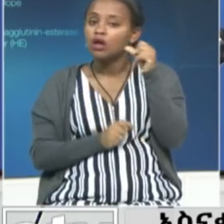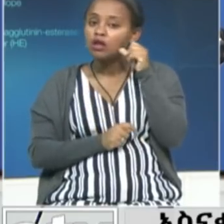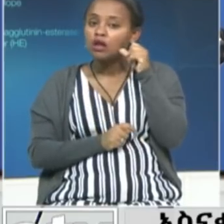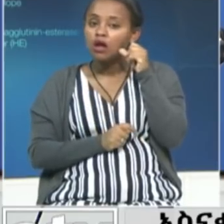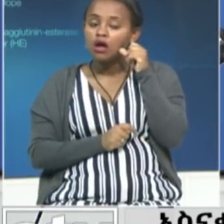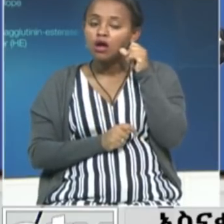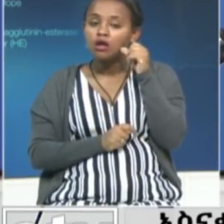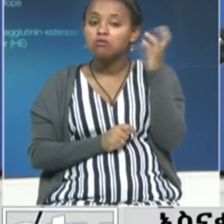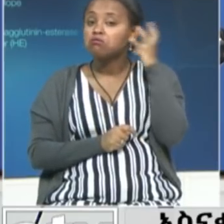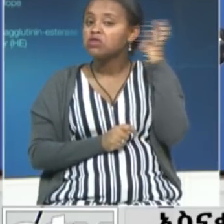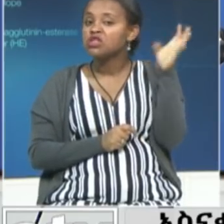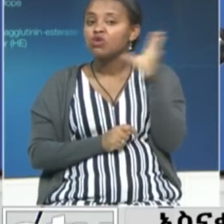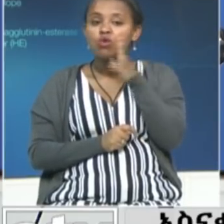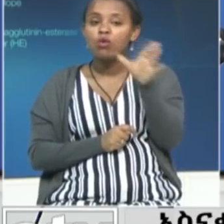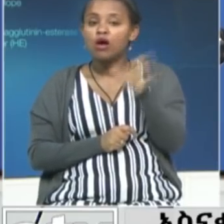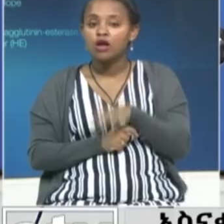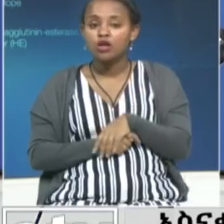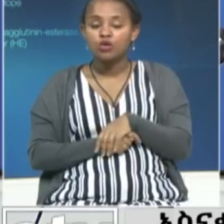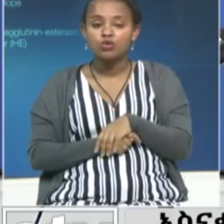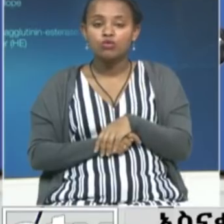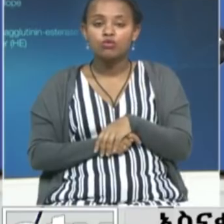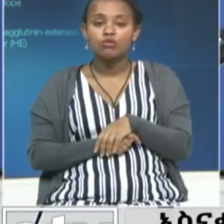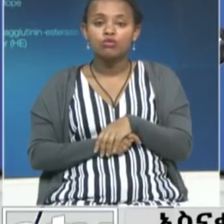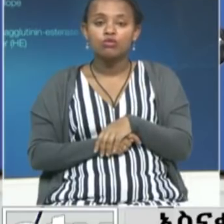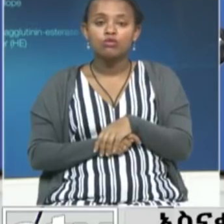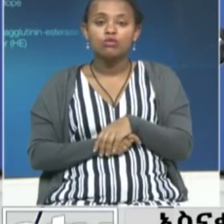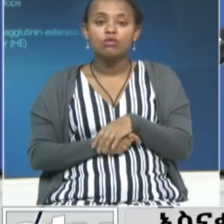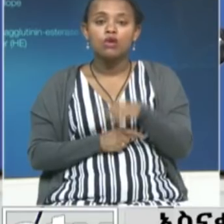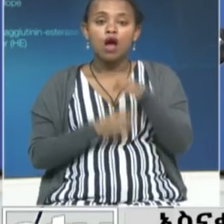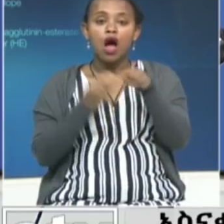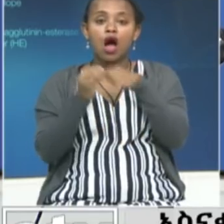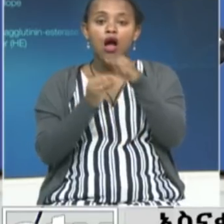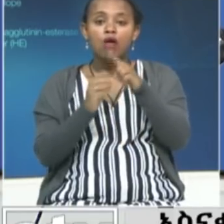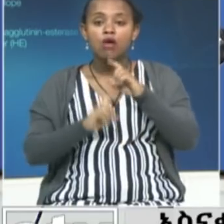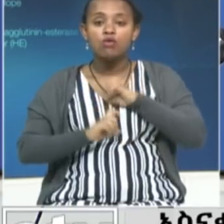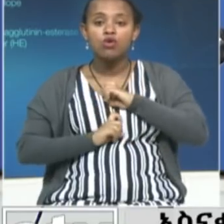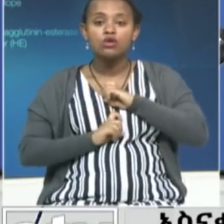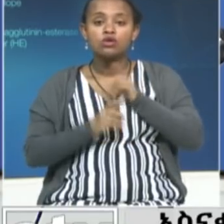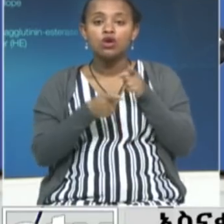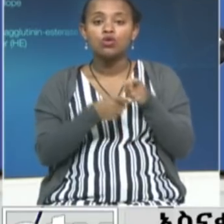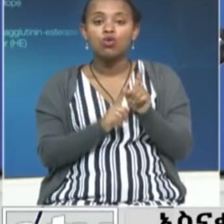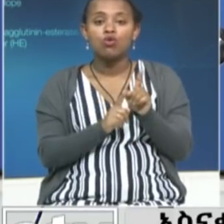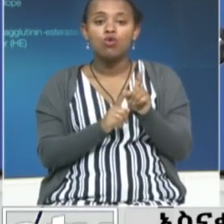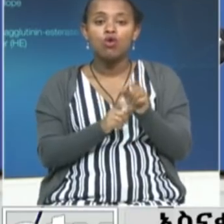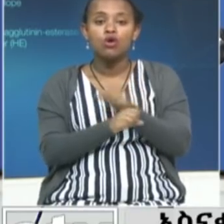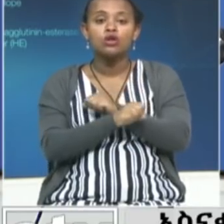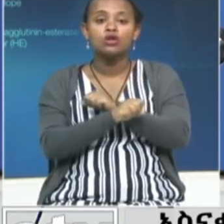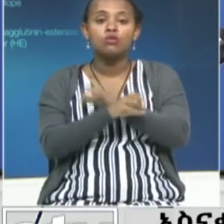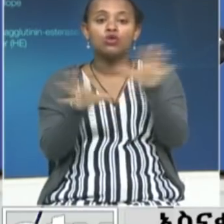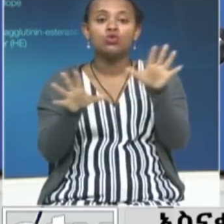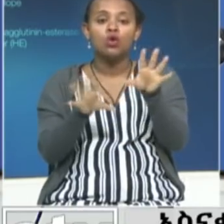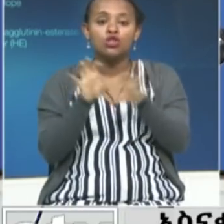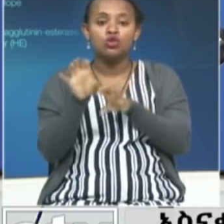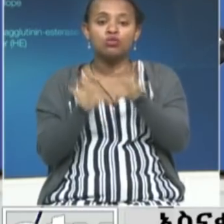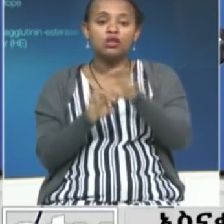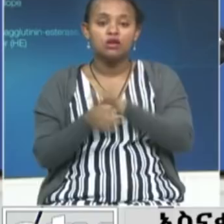እና የሚሰሙም አይደለም። ለፖሊስ ነው ይሄ አካባቢ ፖሊስ ተጠቁሞ እንዲበትኗቸው